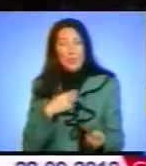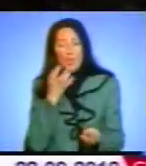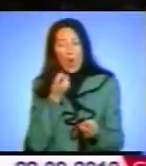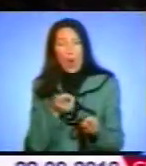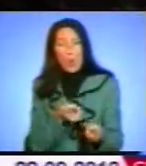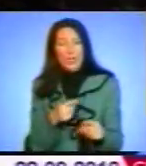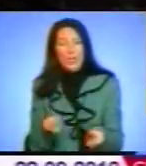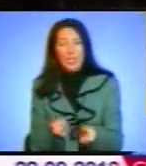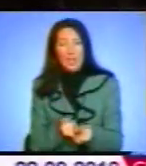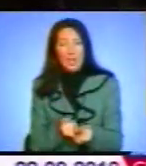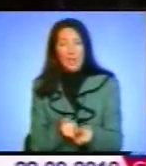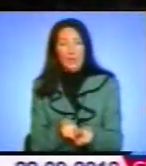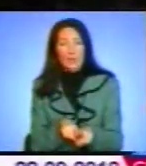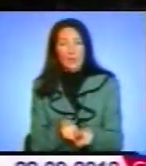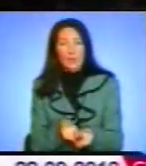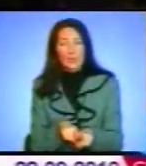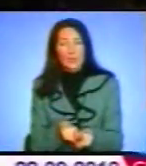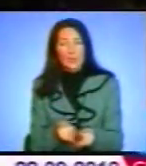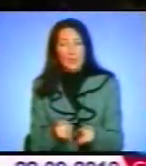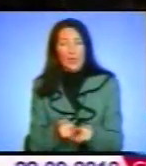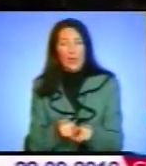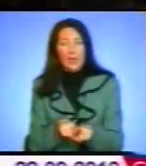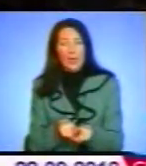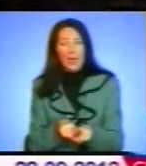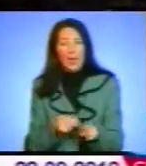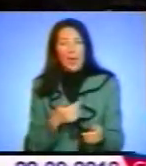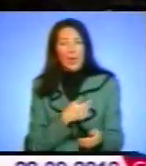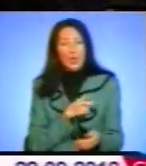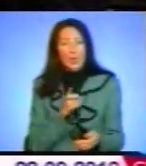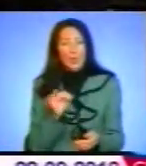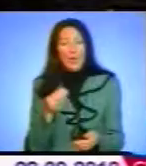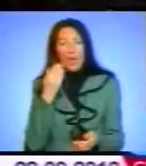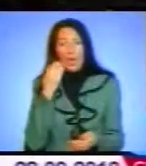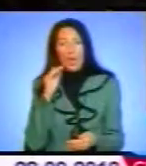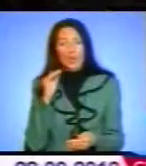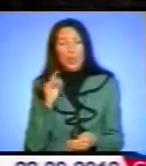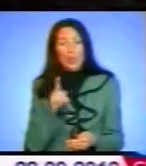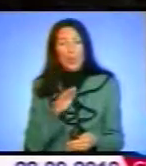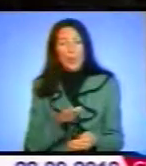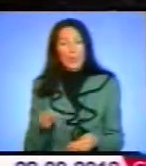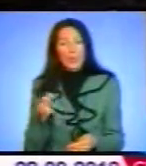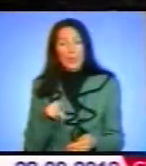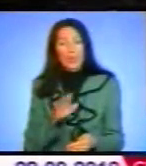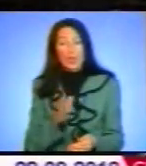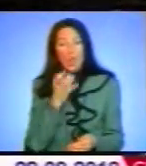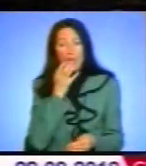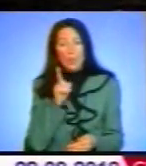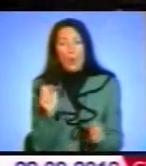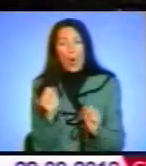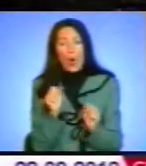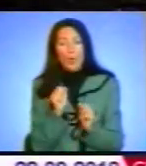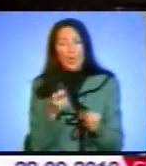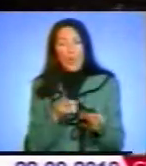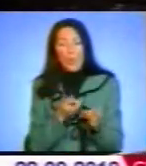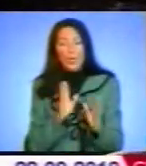таке, так, а хотілося б щось такого кращого, щоб діти прийшли, було тепло, бо холодно,